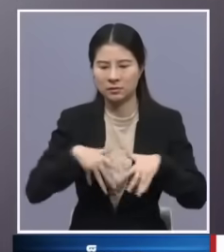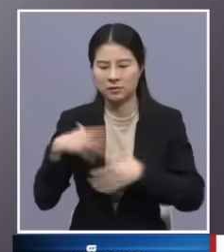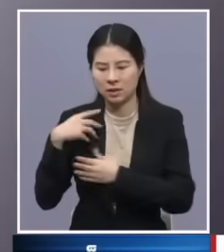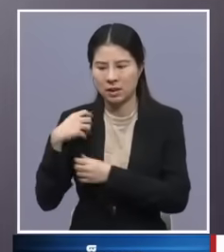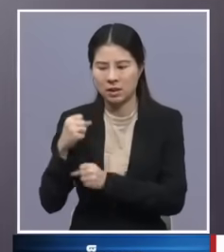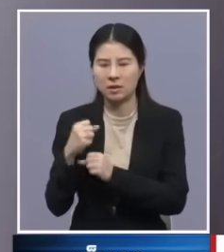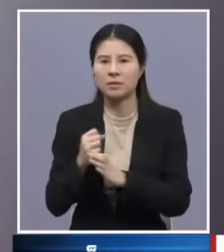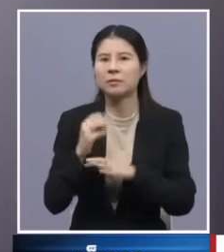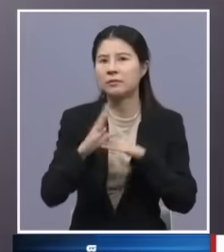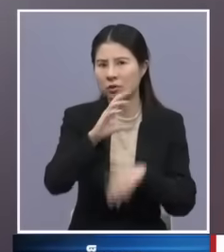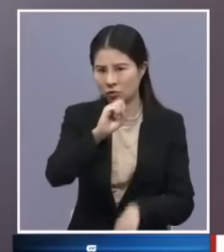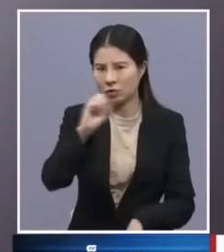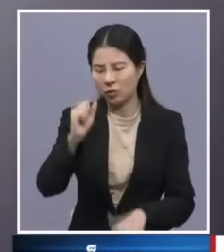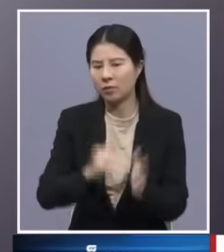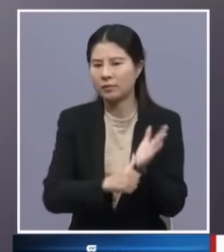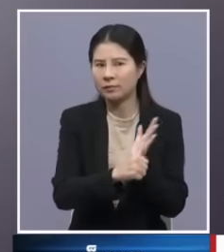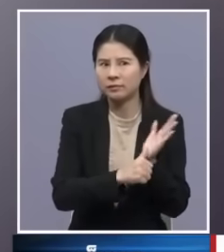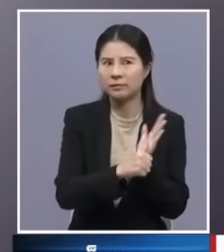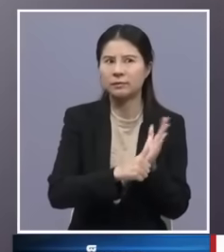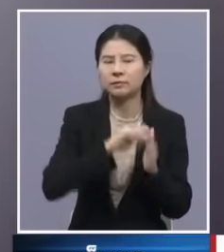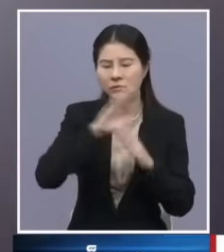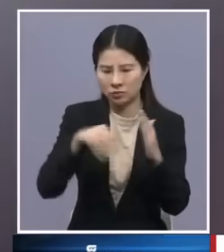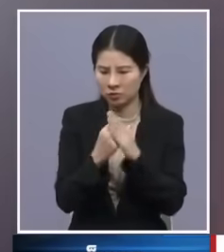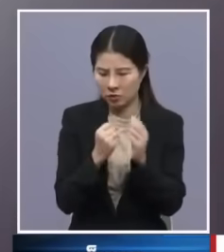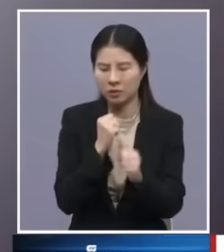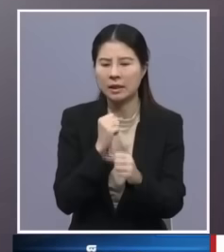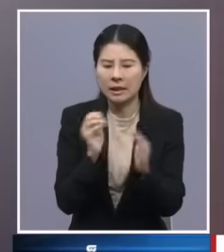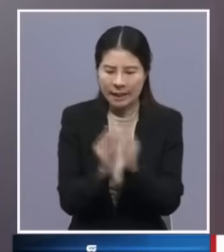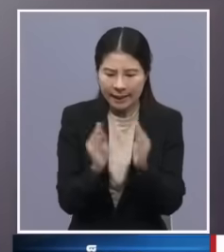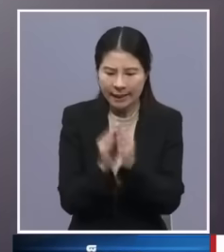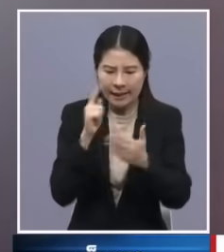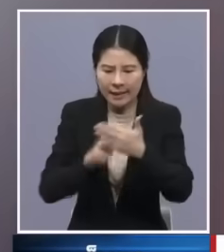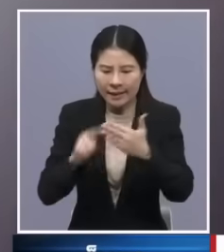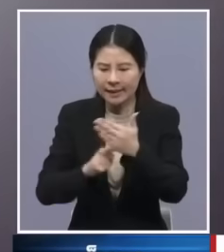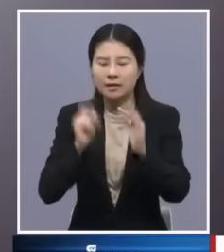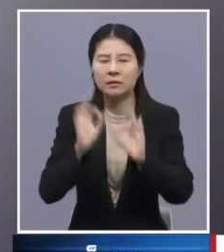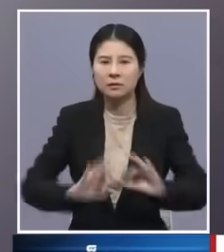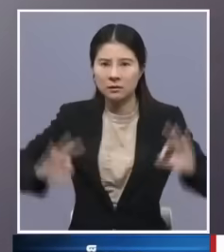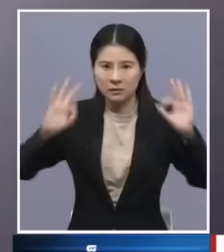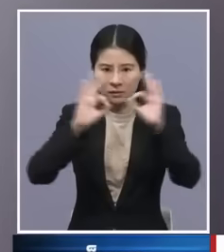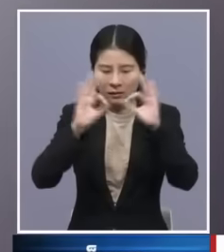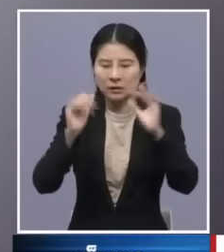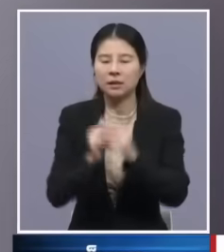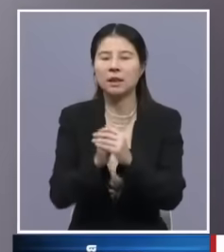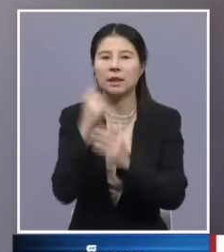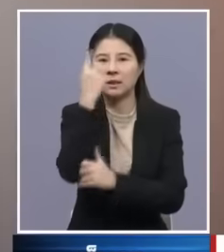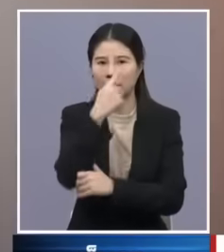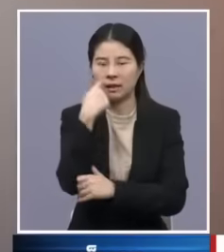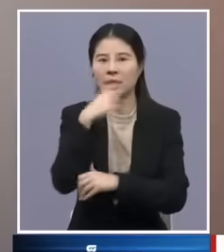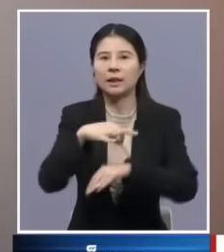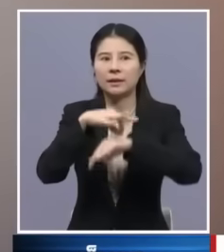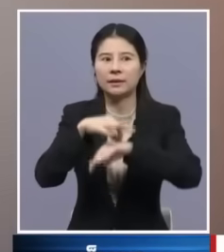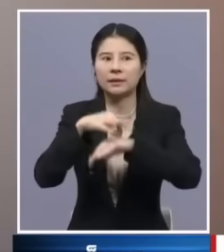ล้าลงมือเปลี่ยนแปลงมีแค่เพียงพวกเราเท่านั้นค่ะที่จะกำหนดอนาคตของพรรคประชาธิปัตย์ของเราเอง